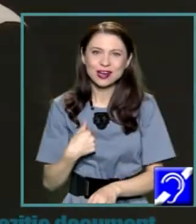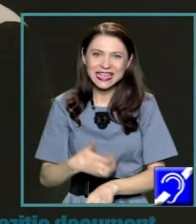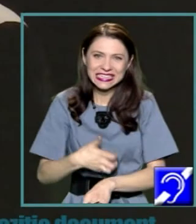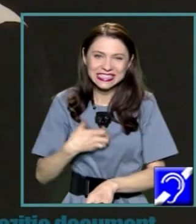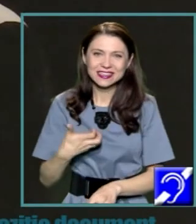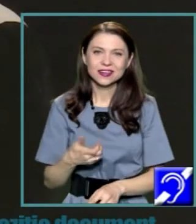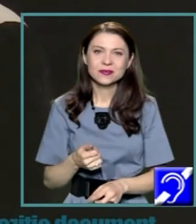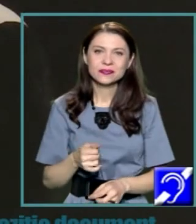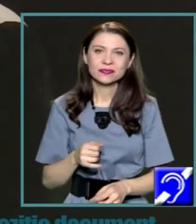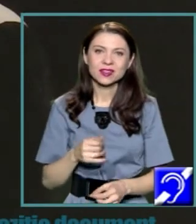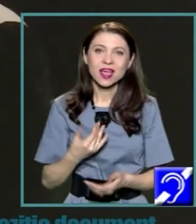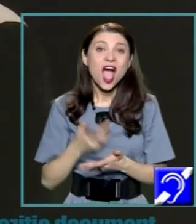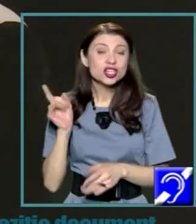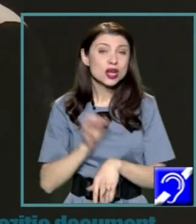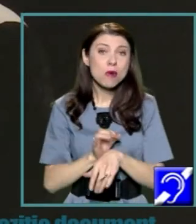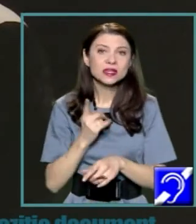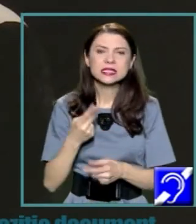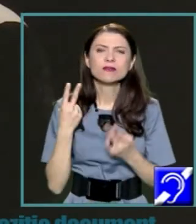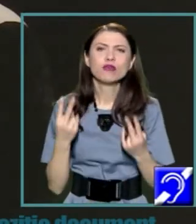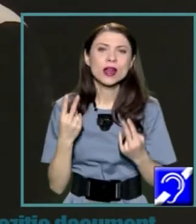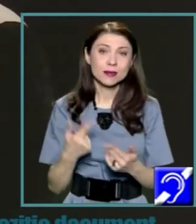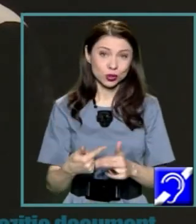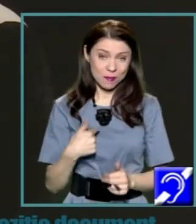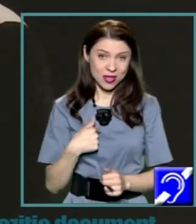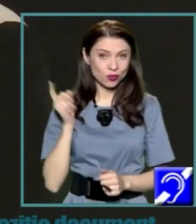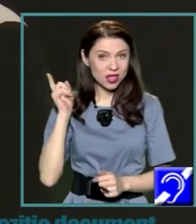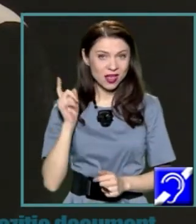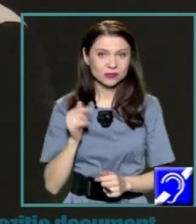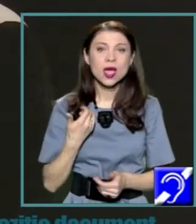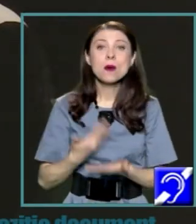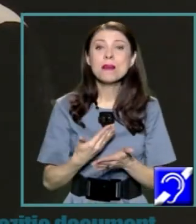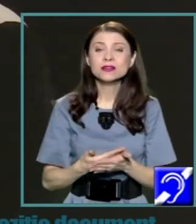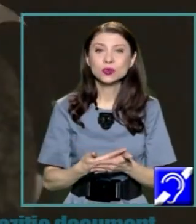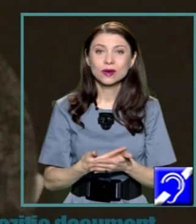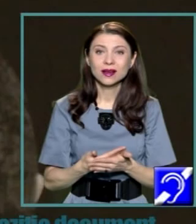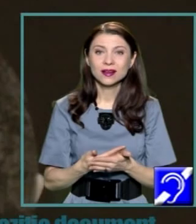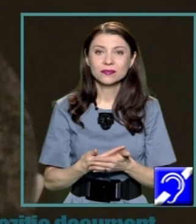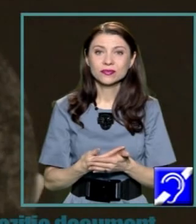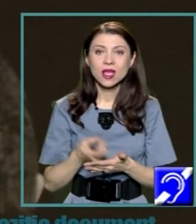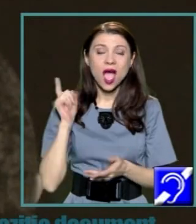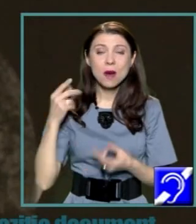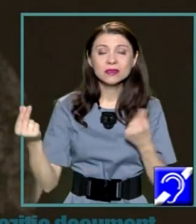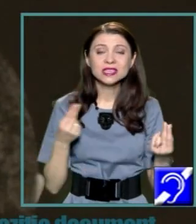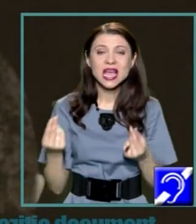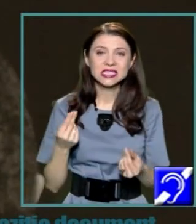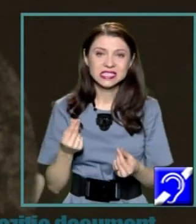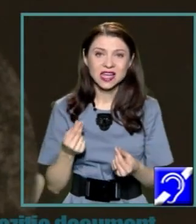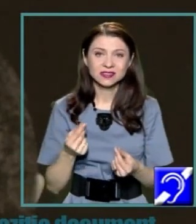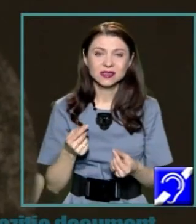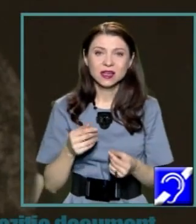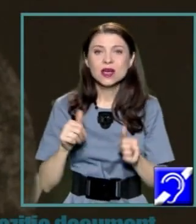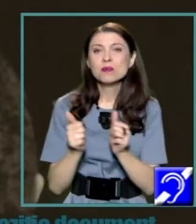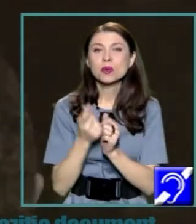Pielea de găină. Acel moment e un moment foarte important pentru mine, din cauza faptului că am dansat nu numai lângă o stea